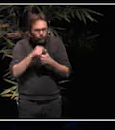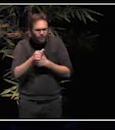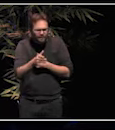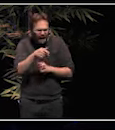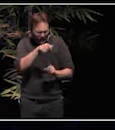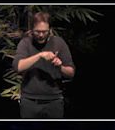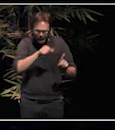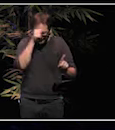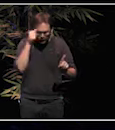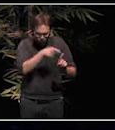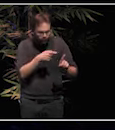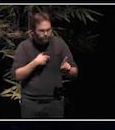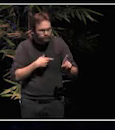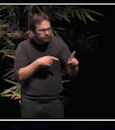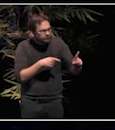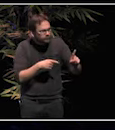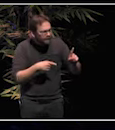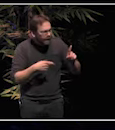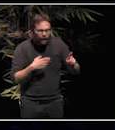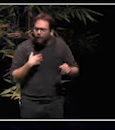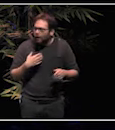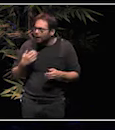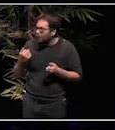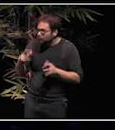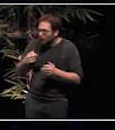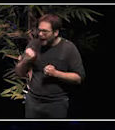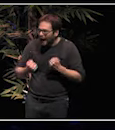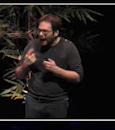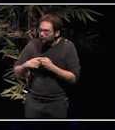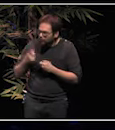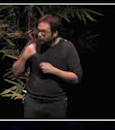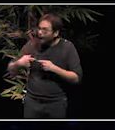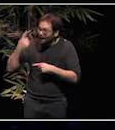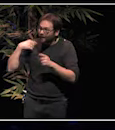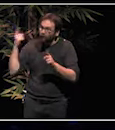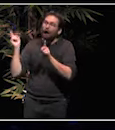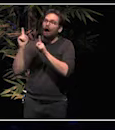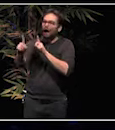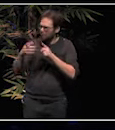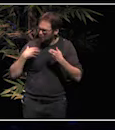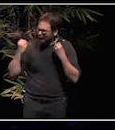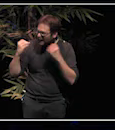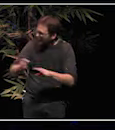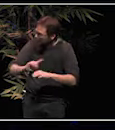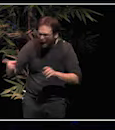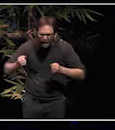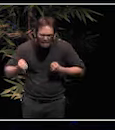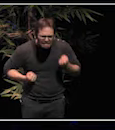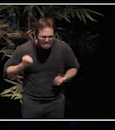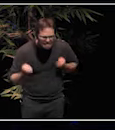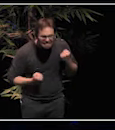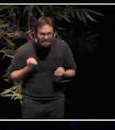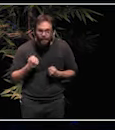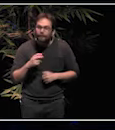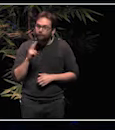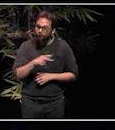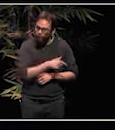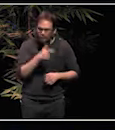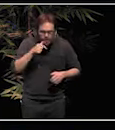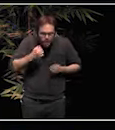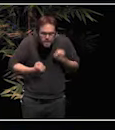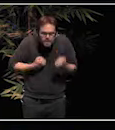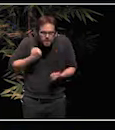plus sur quelle course c'était, il me dit « ça c'est sûr que je vais m'accrocher parce que tu m'as gratté la dernière fois et là je ne vais pas me laisser faire ». Et effectivement, il s'est